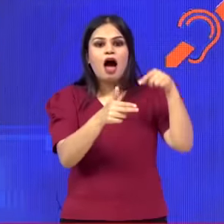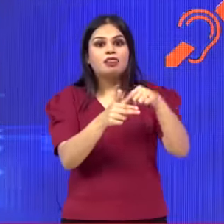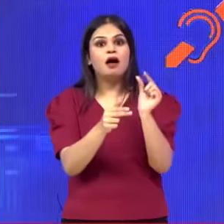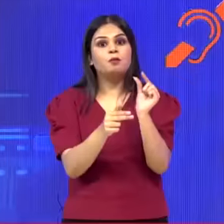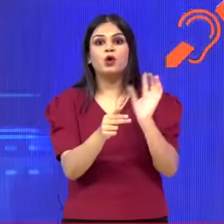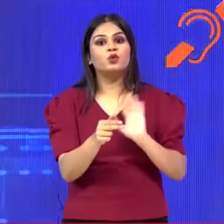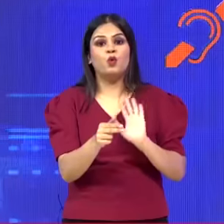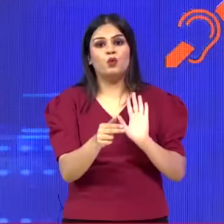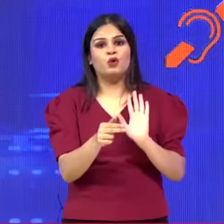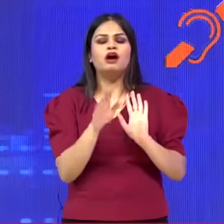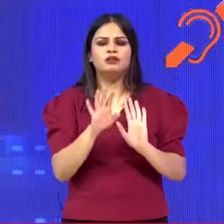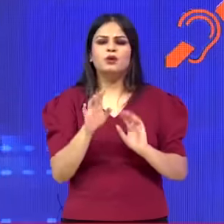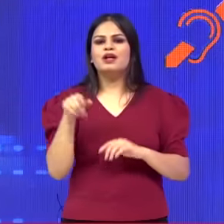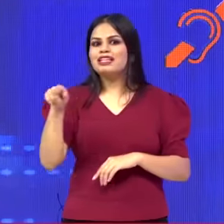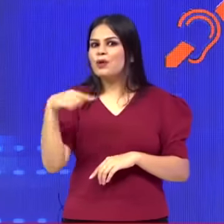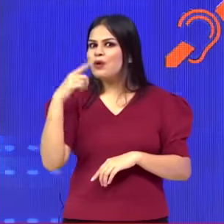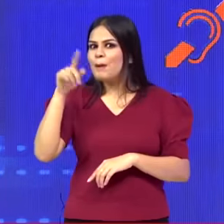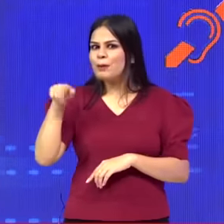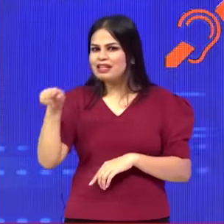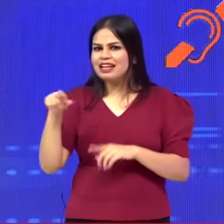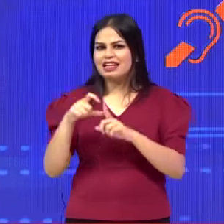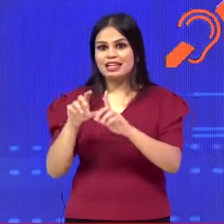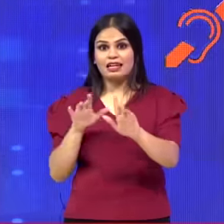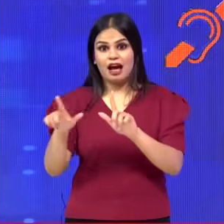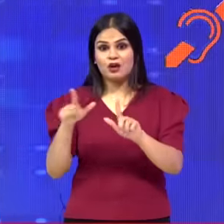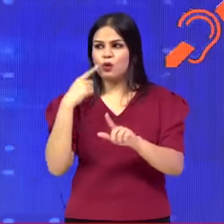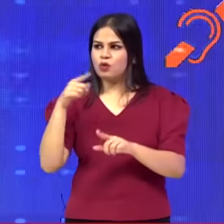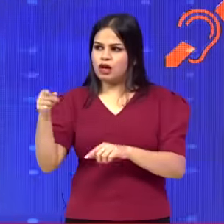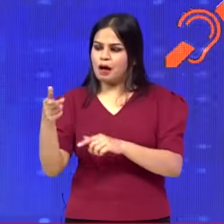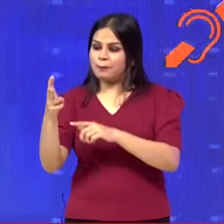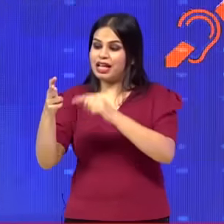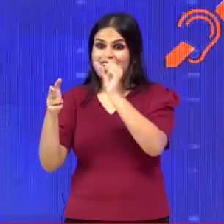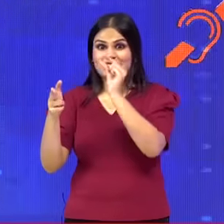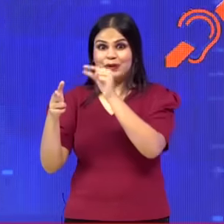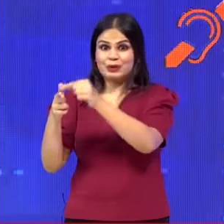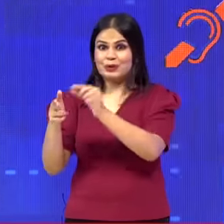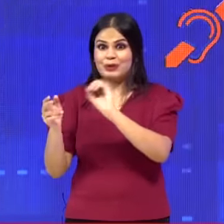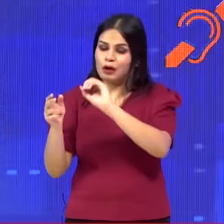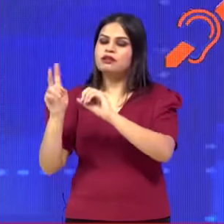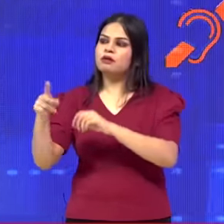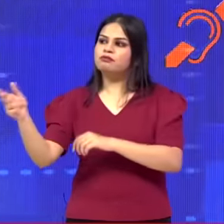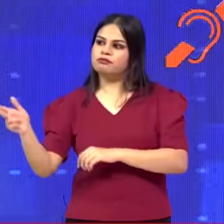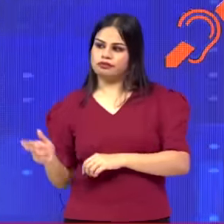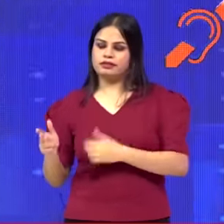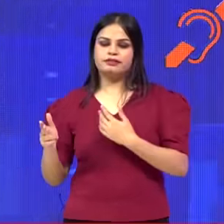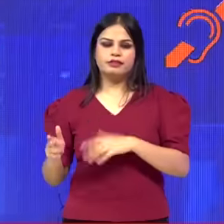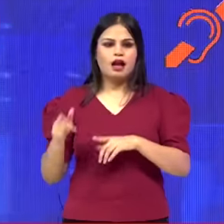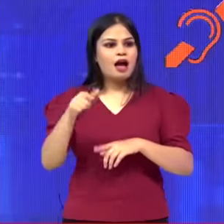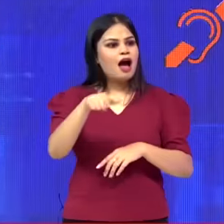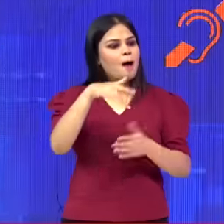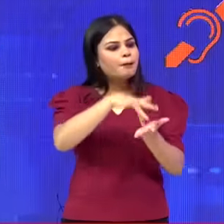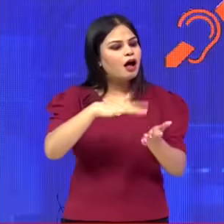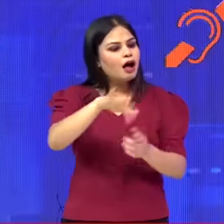तो मैंने हमारे एक्शन डायरेक्टर भीकू वर्मा उनसे ब्लैंक गन मंगवा ली और वहाँ पे एक पार्टी चल रही थी